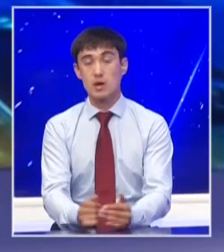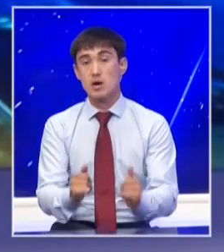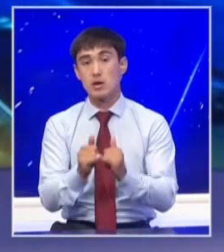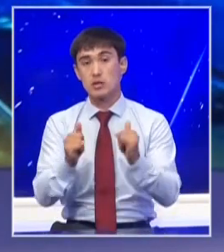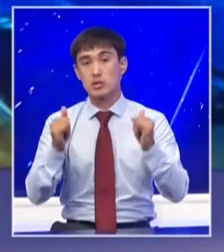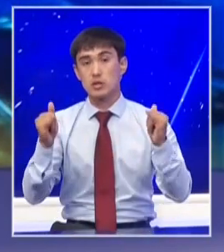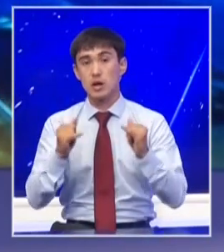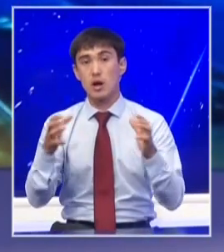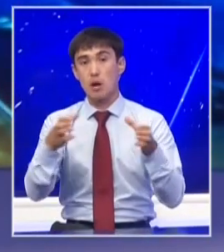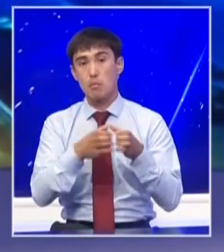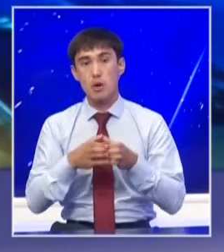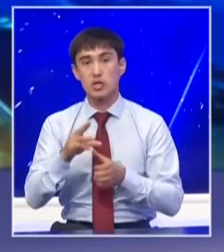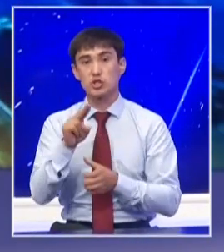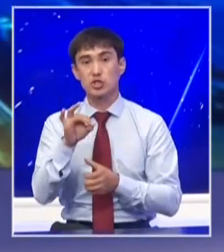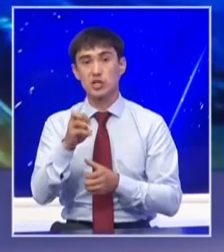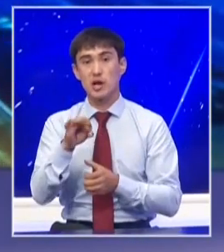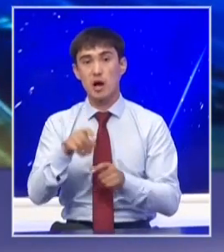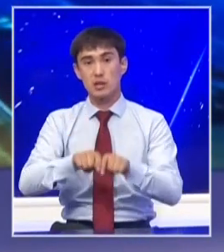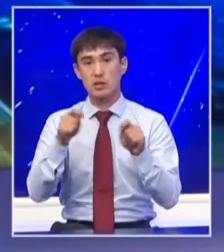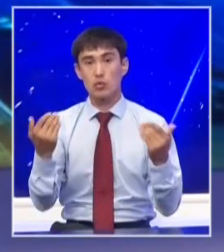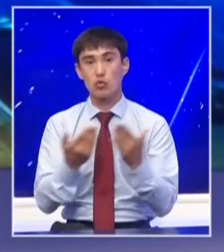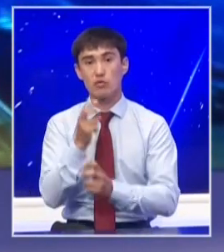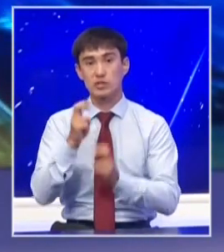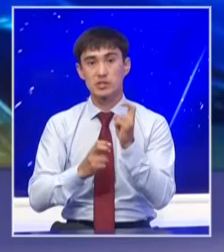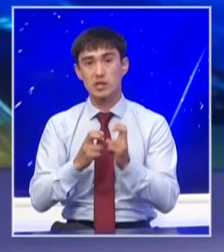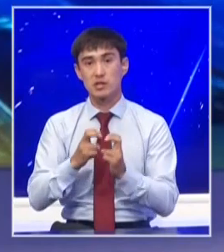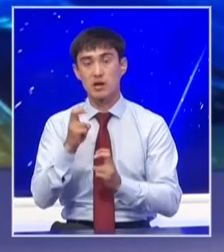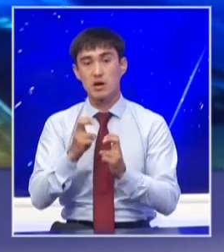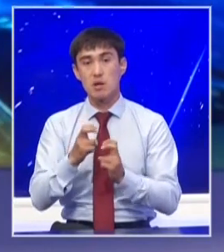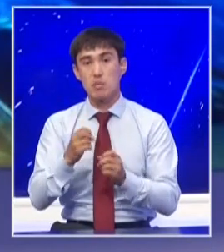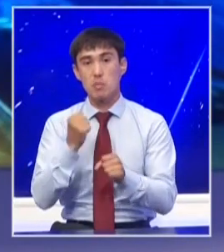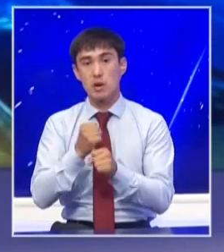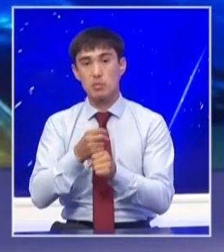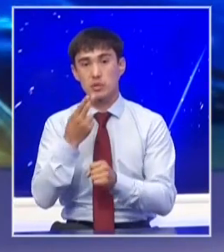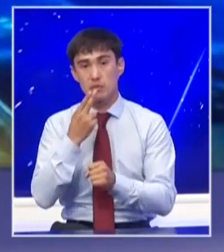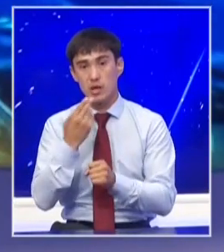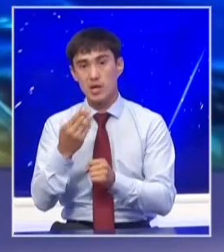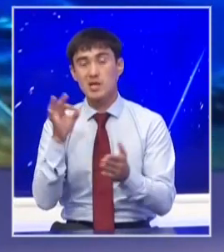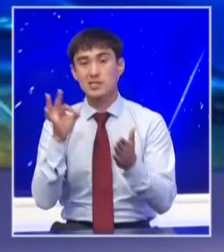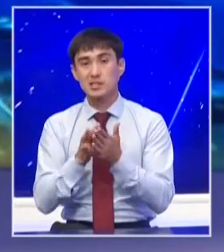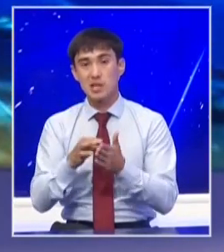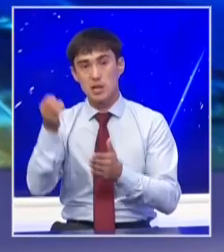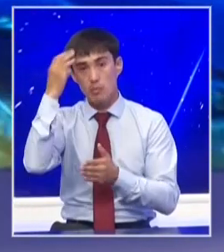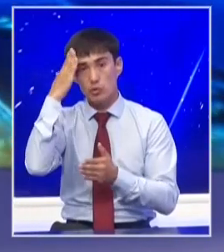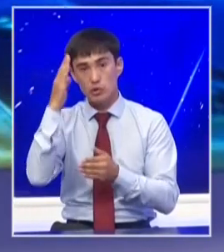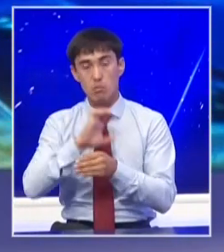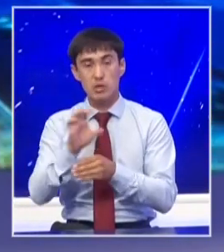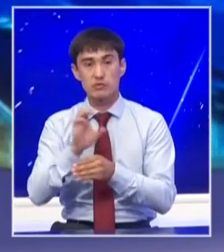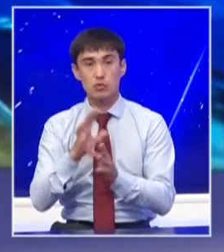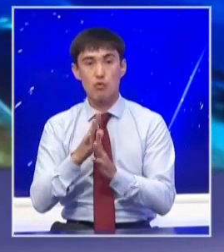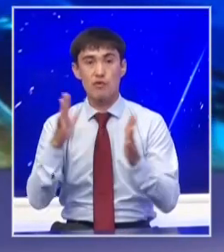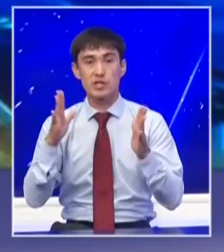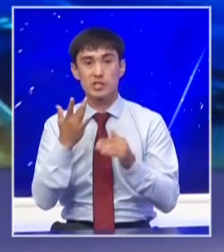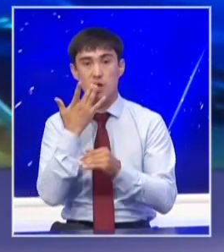Расширяя горизонты, компания GTI открыла новый цех на фабрике по переработке табака. Цель японского производителя